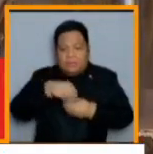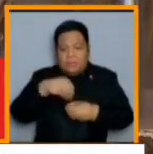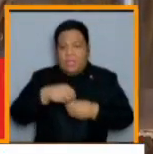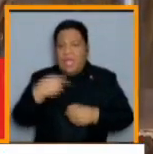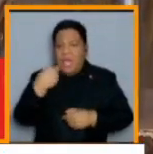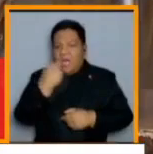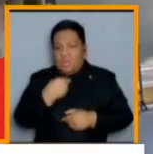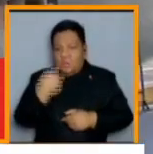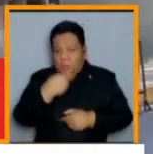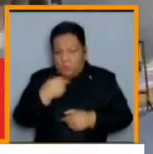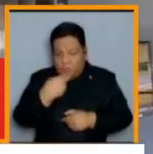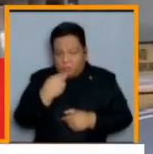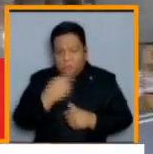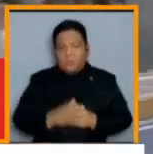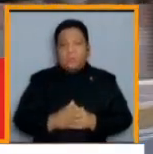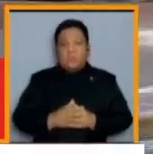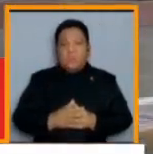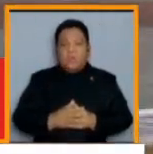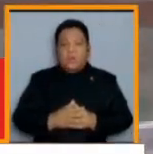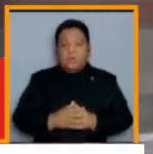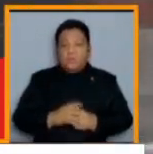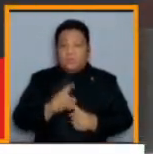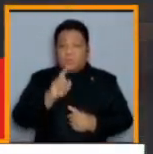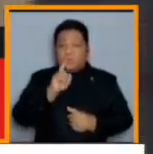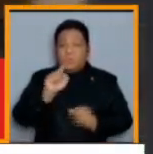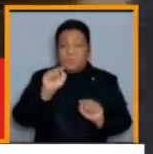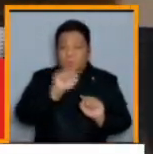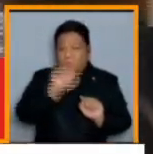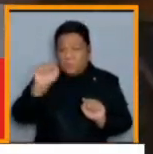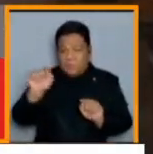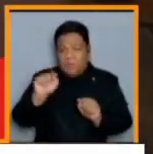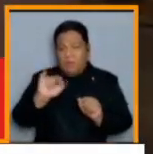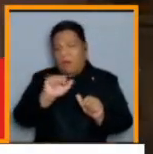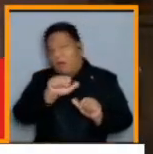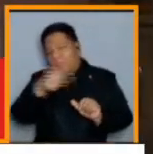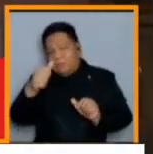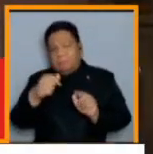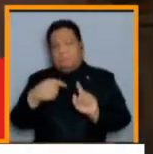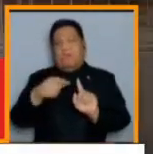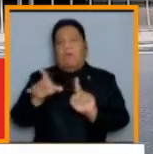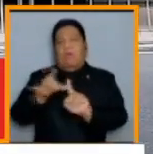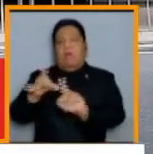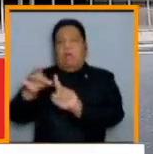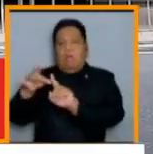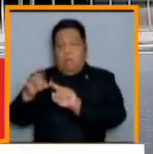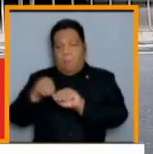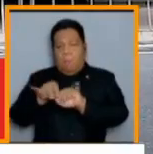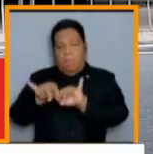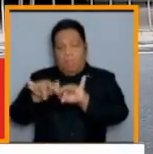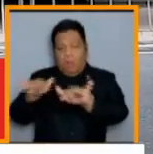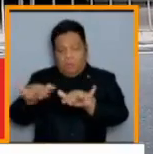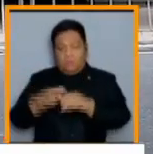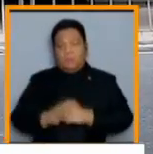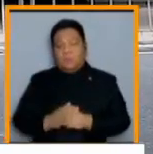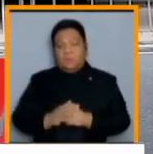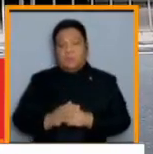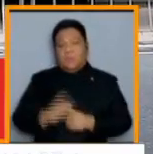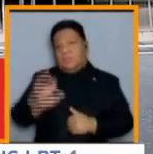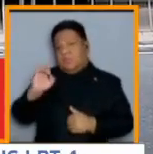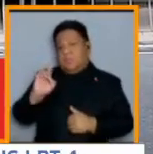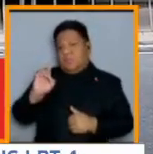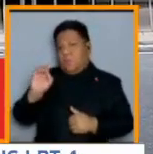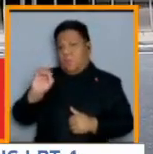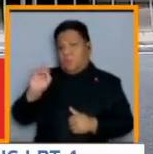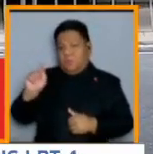contacts. At ang isa pa ay second generation contact. Samantala, kinumpirma ng Department of Tourism na may isa pang balikbayan